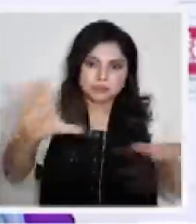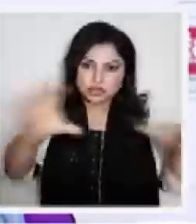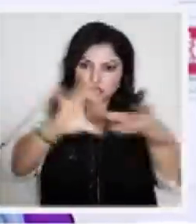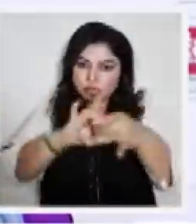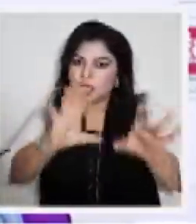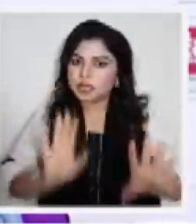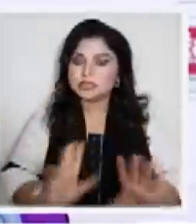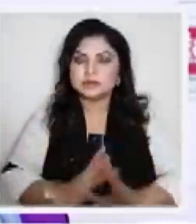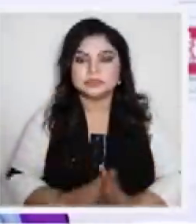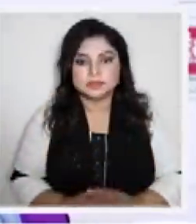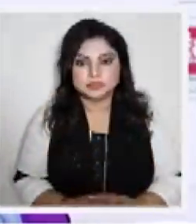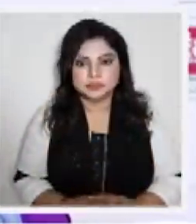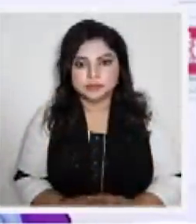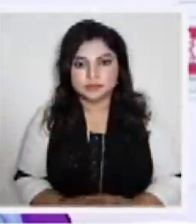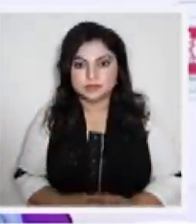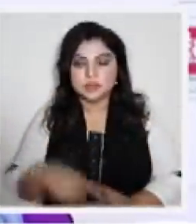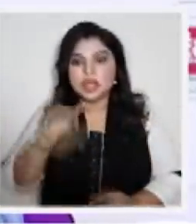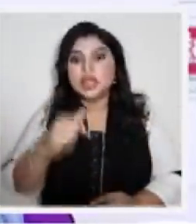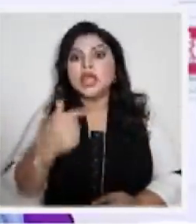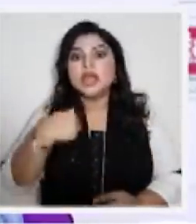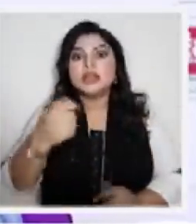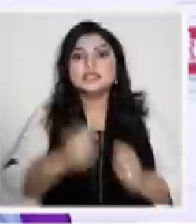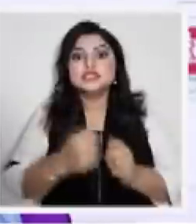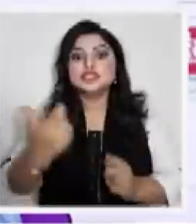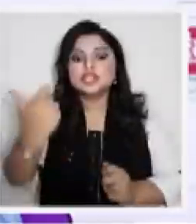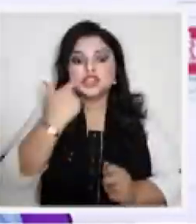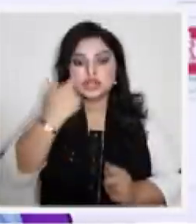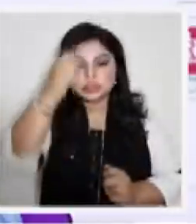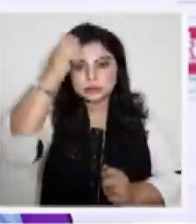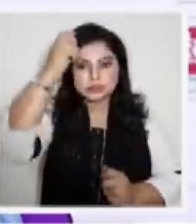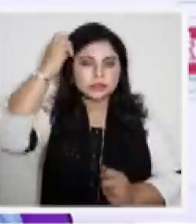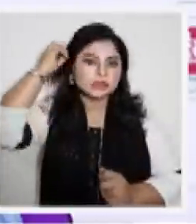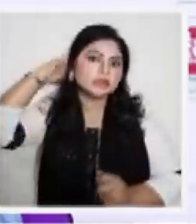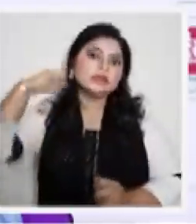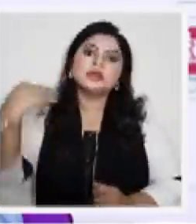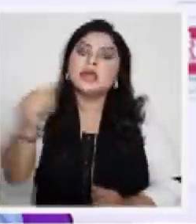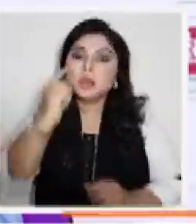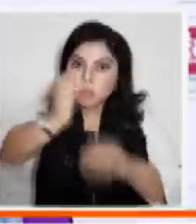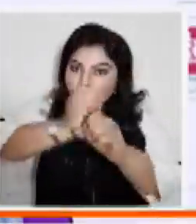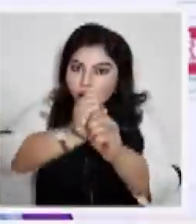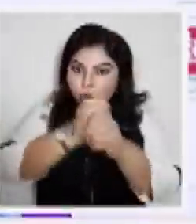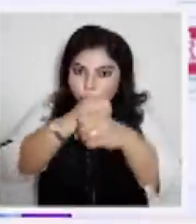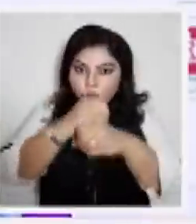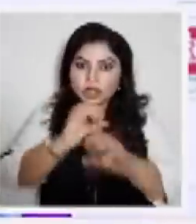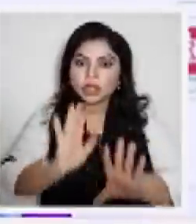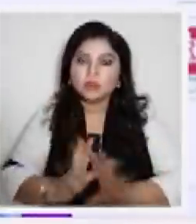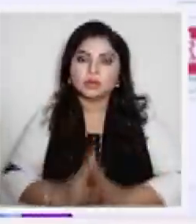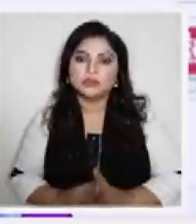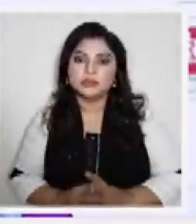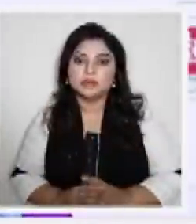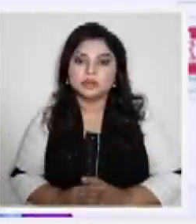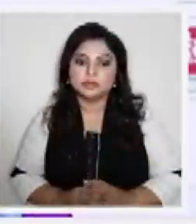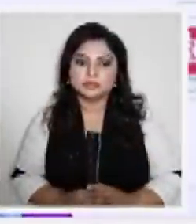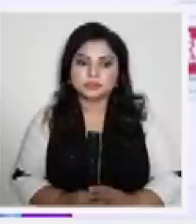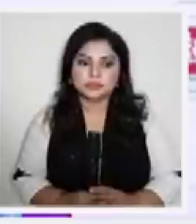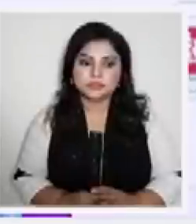আজকে পরীক্ষাগারের সংখ্যা আরেকটি বেড়েছে বেসরকারি পর্যায়ের। আমাদের যে বেসরকারি পর্যায়ের